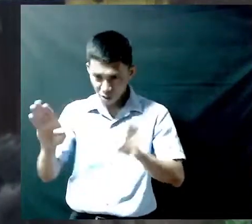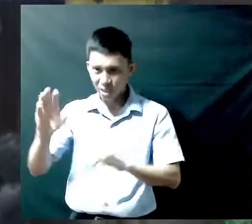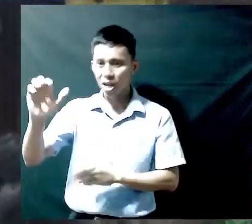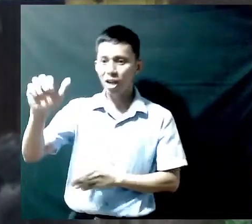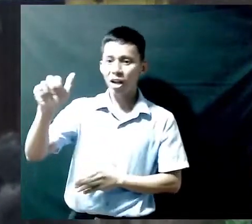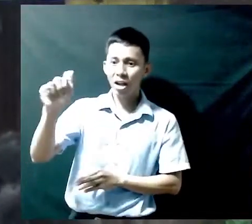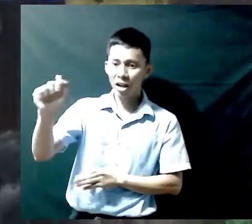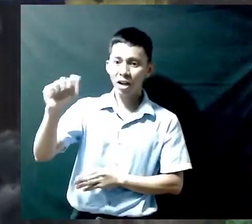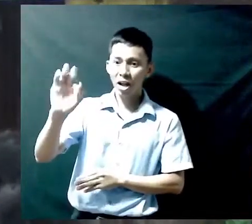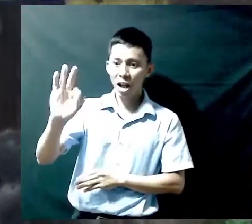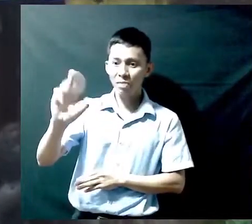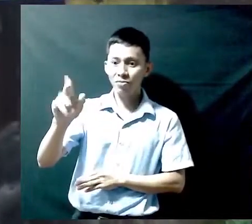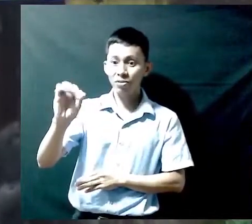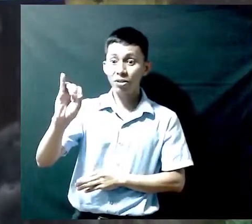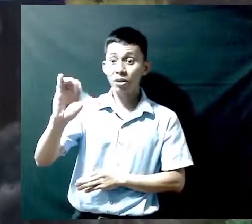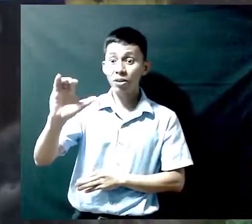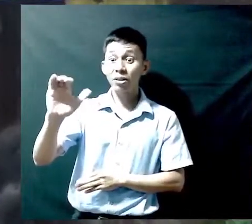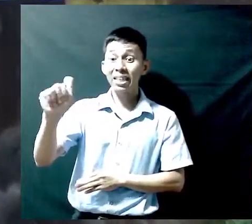have